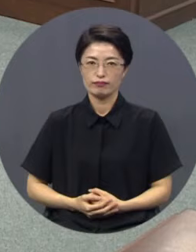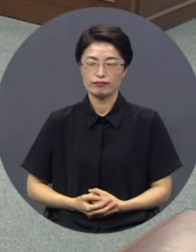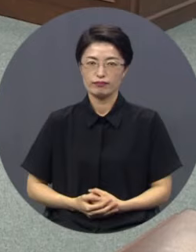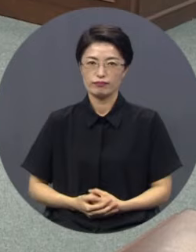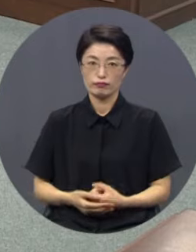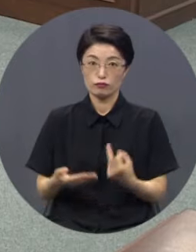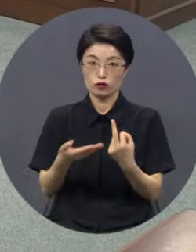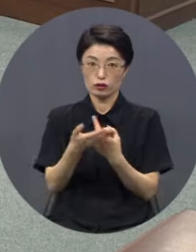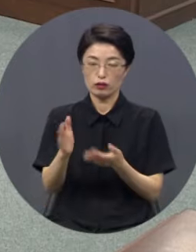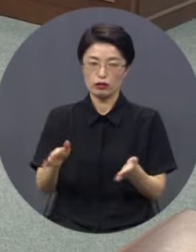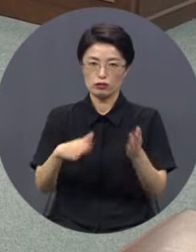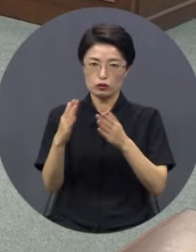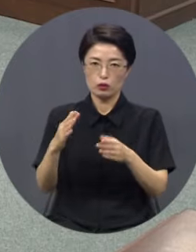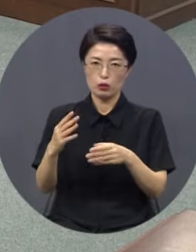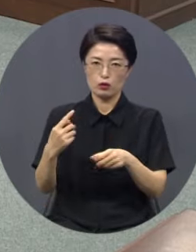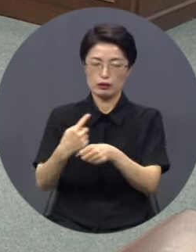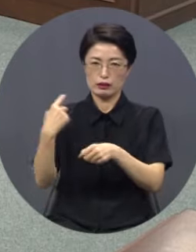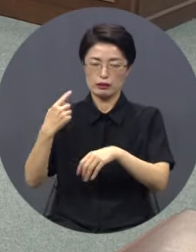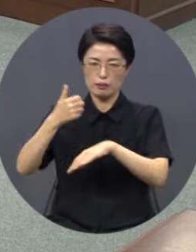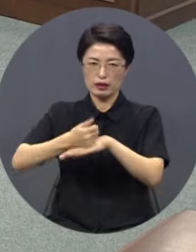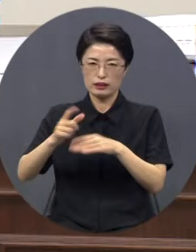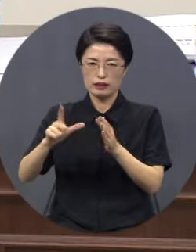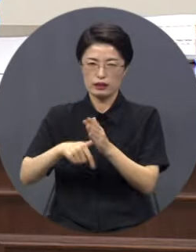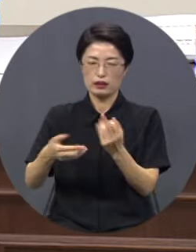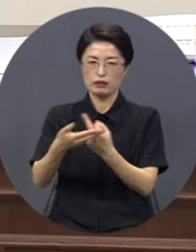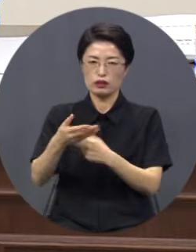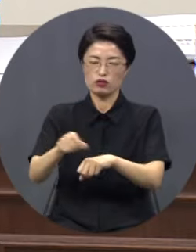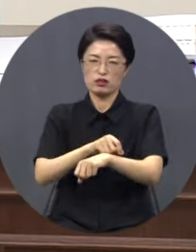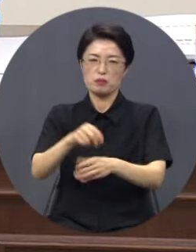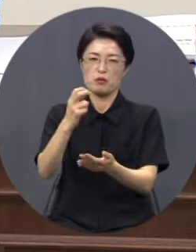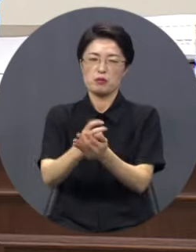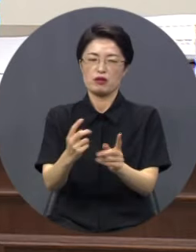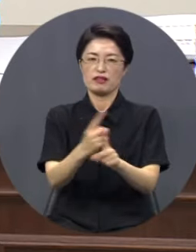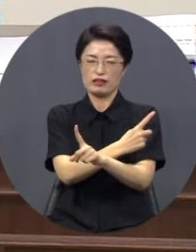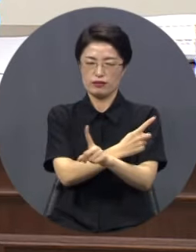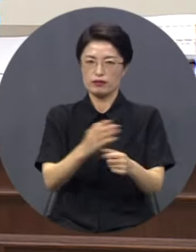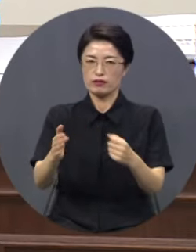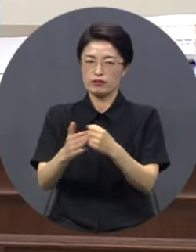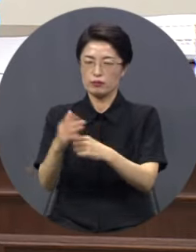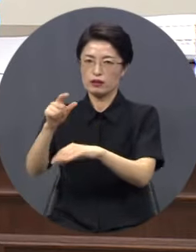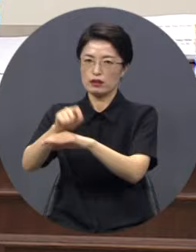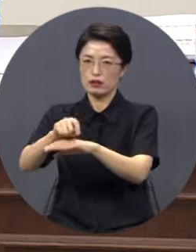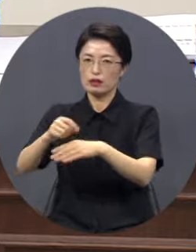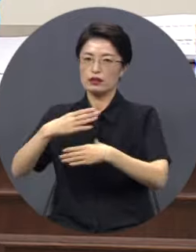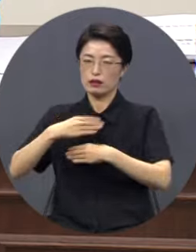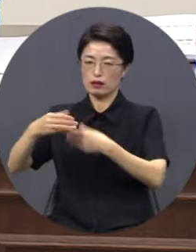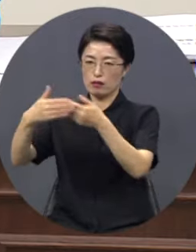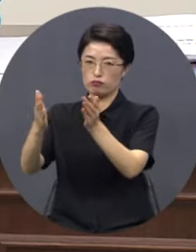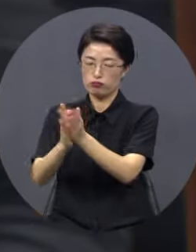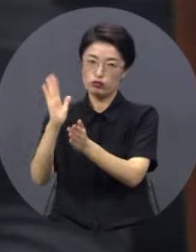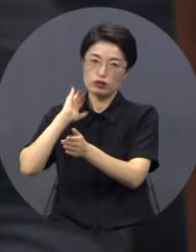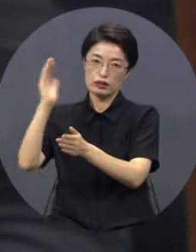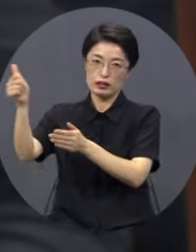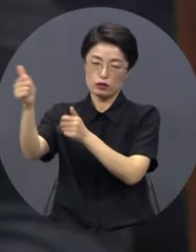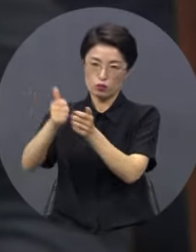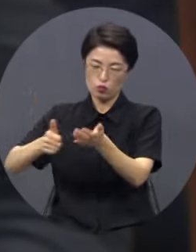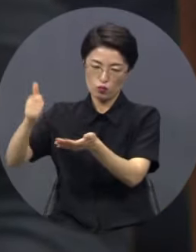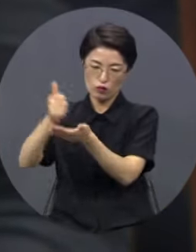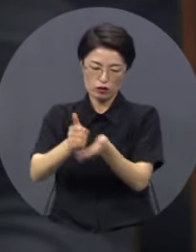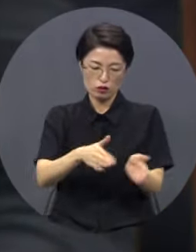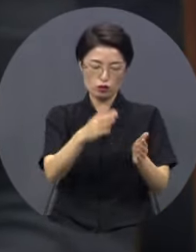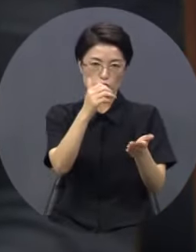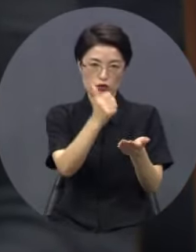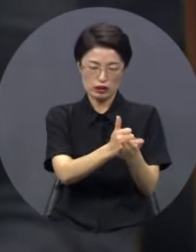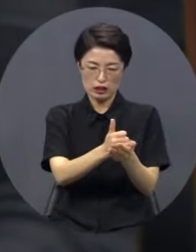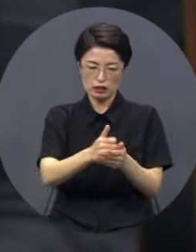제주도는 지난해말 제주 특별법이 개정 행안부 장관이 도지사에게 주민투표를 요구할 수